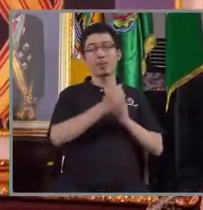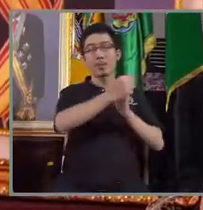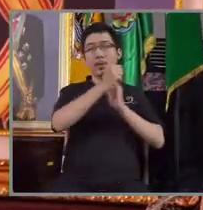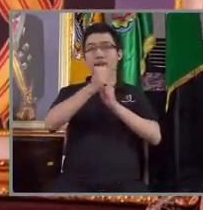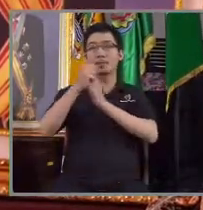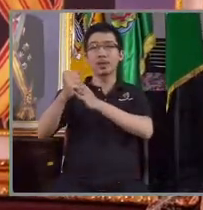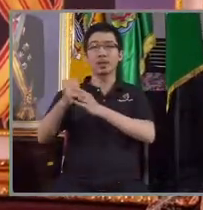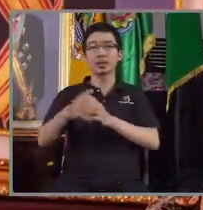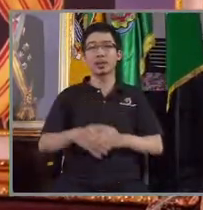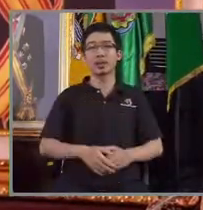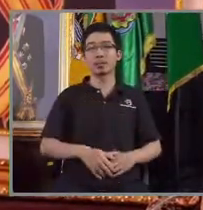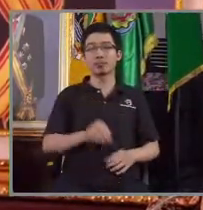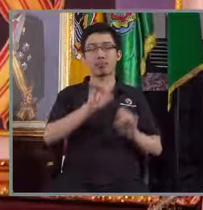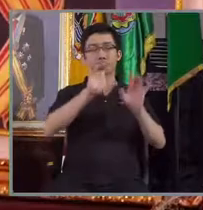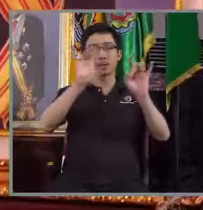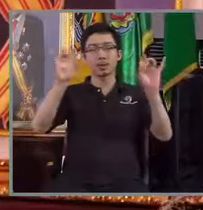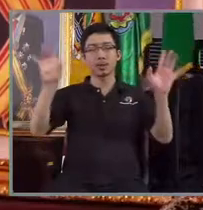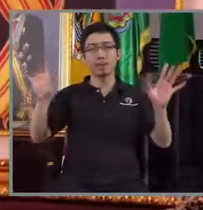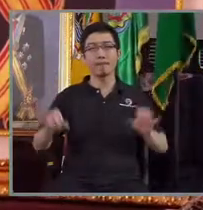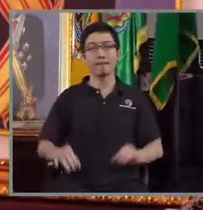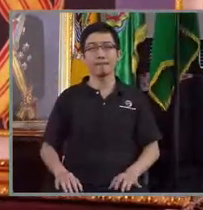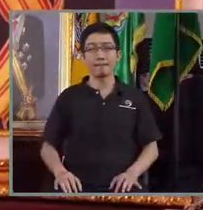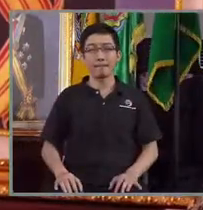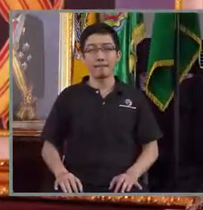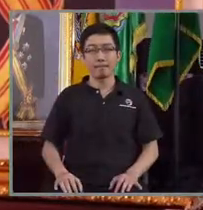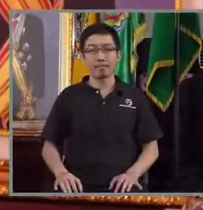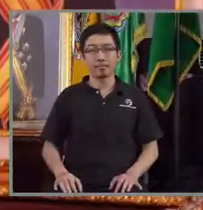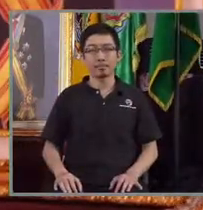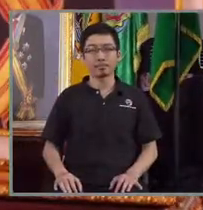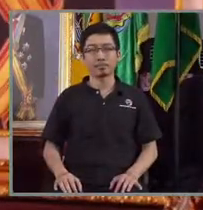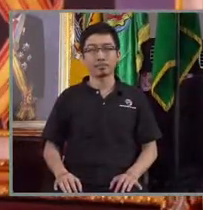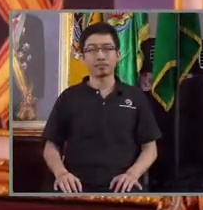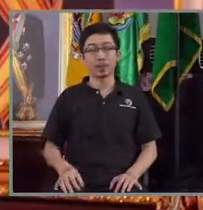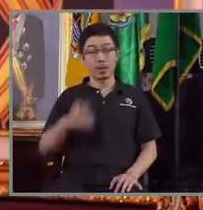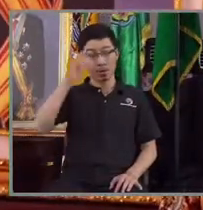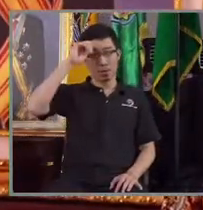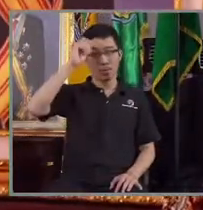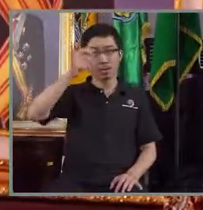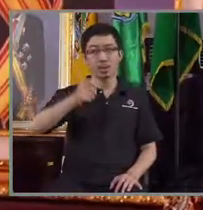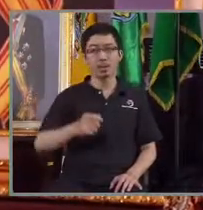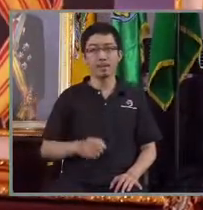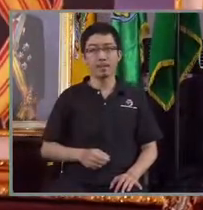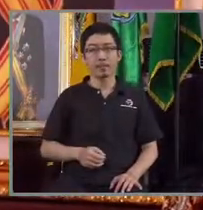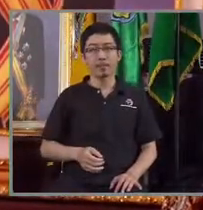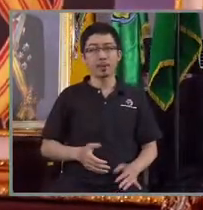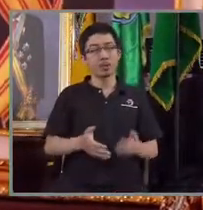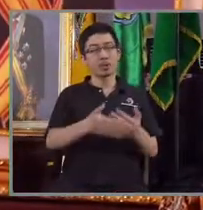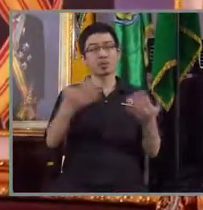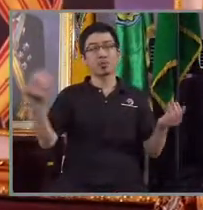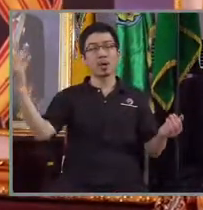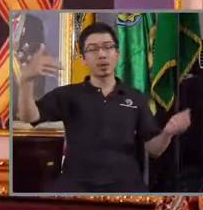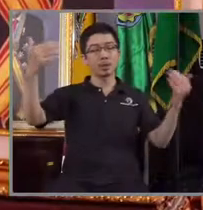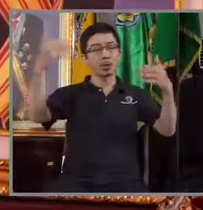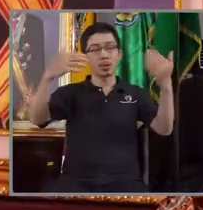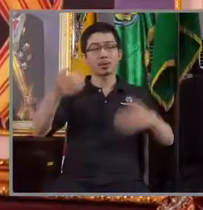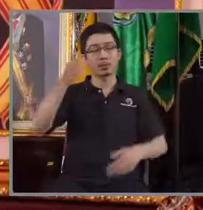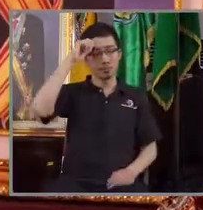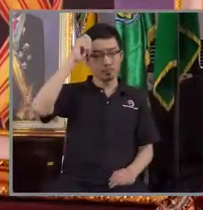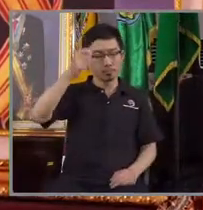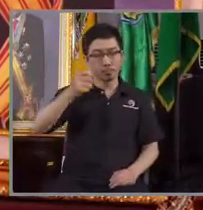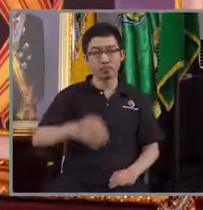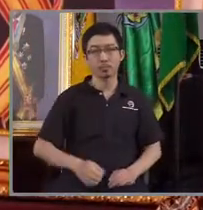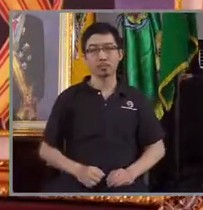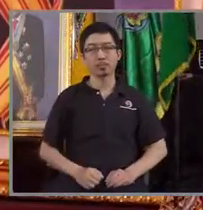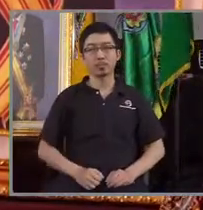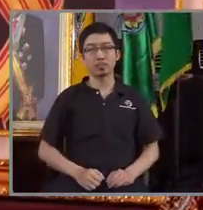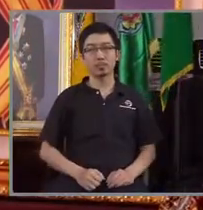anggota DPRD provinsi dan saya hormati seluruh yang hadir pada hari ini dan